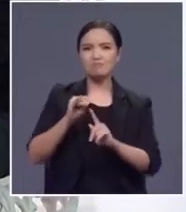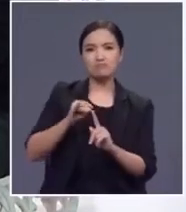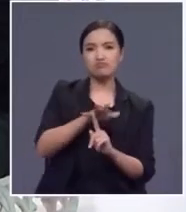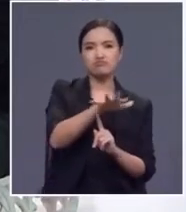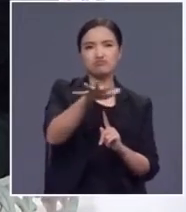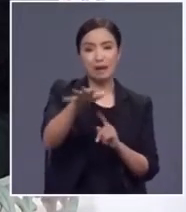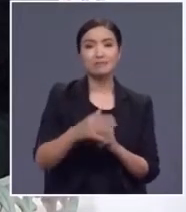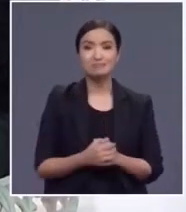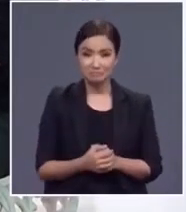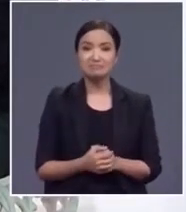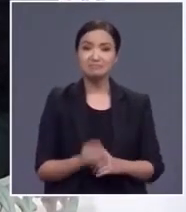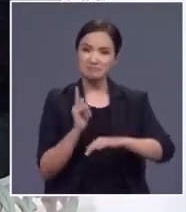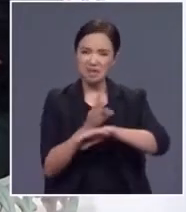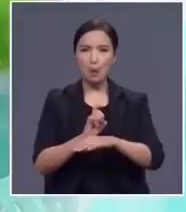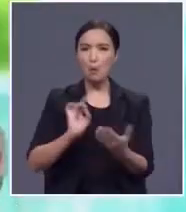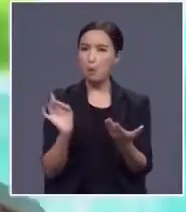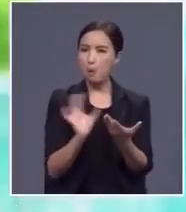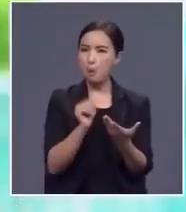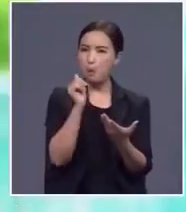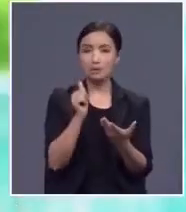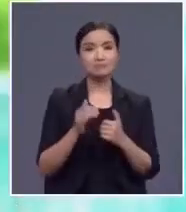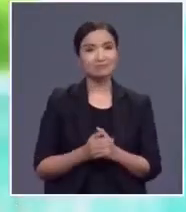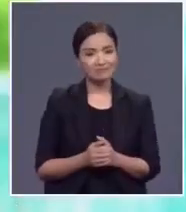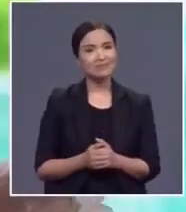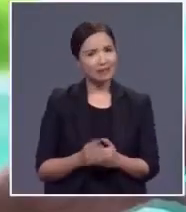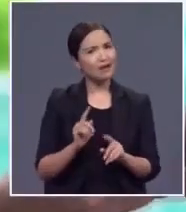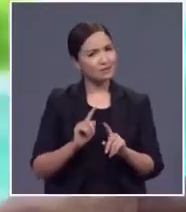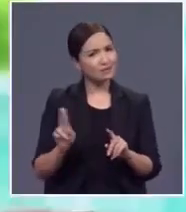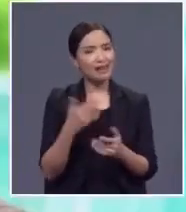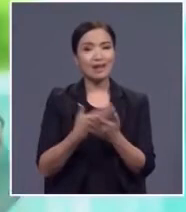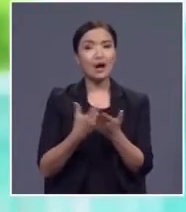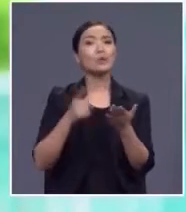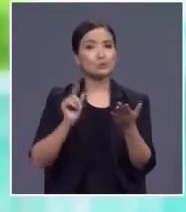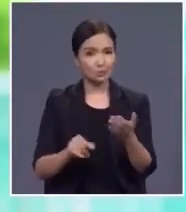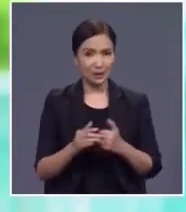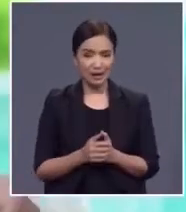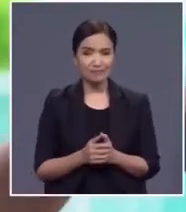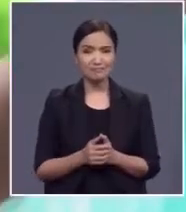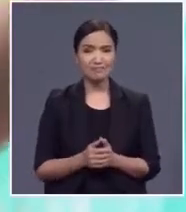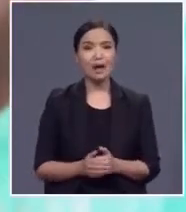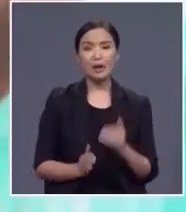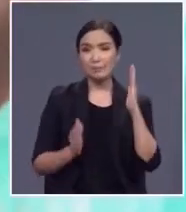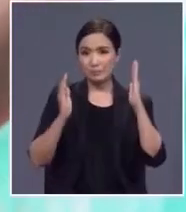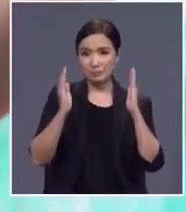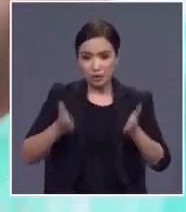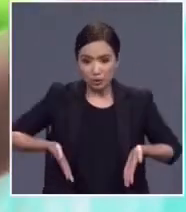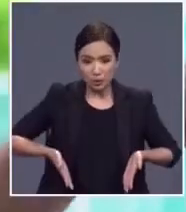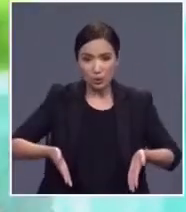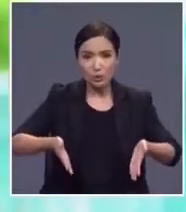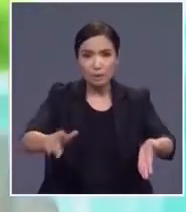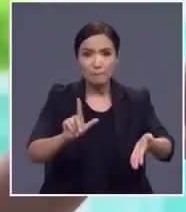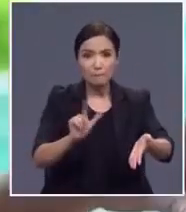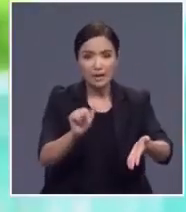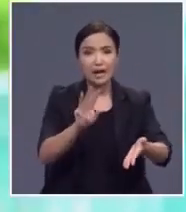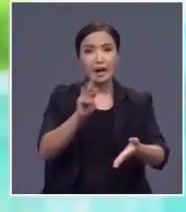ณภาพเสถียรก็มีมูลค่าที่ถูกลงเพราะเราได้ลงทุนถนนเมนให้เมื่อกี้เป็นถนนเมนใหญ่ระหว่างประเทศที่กับประชาค